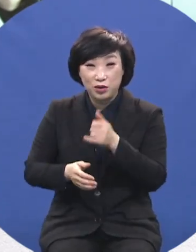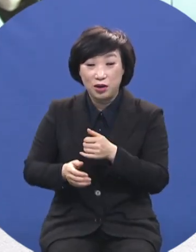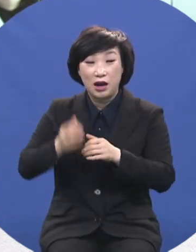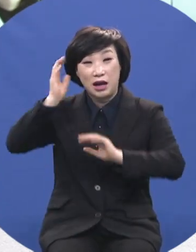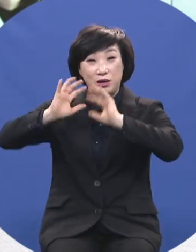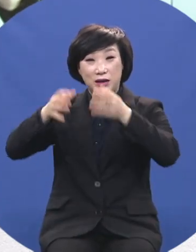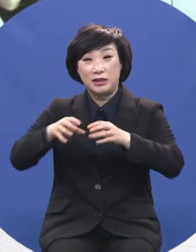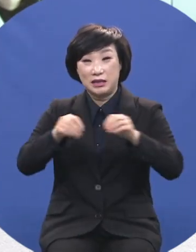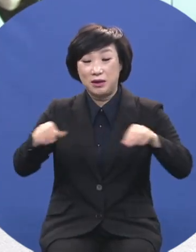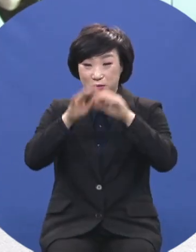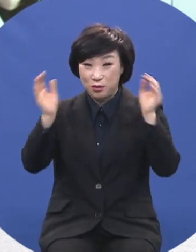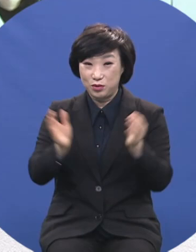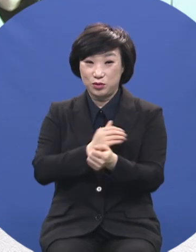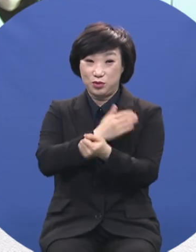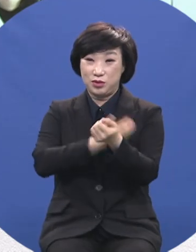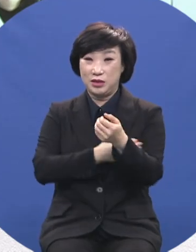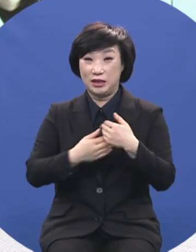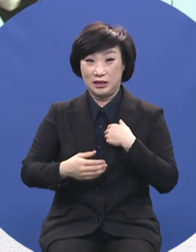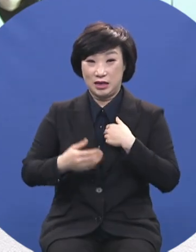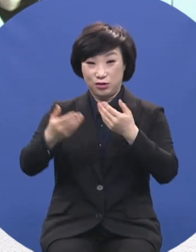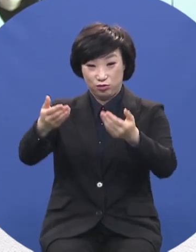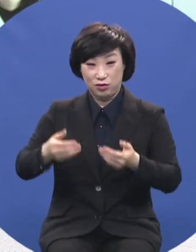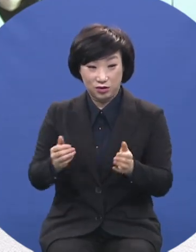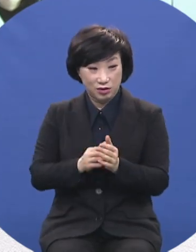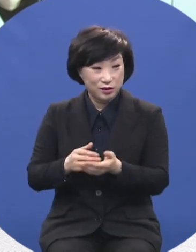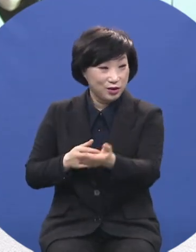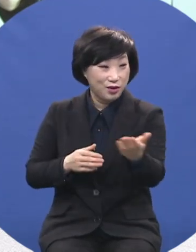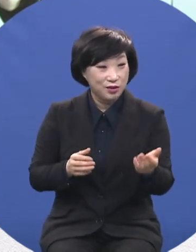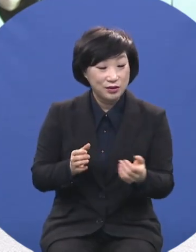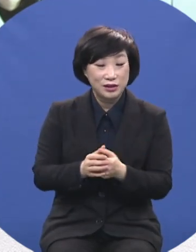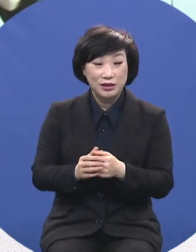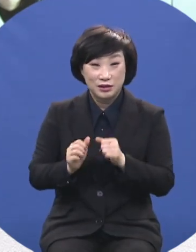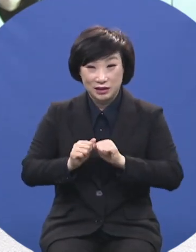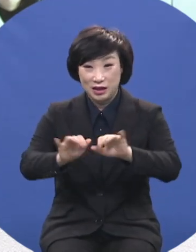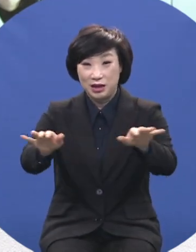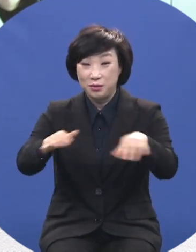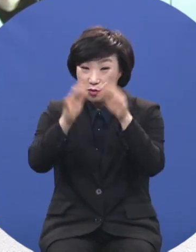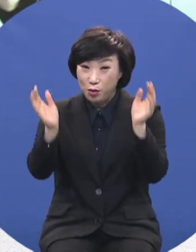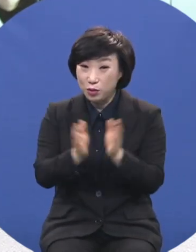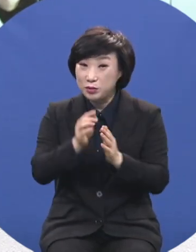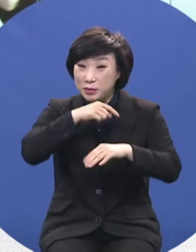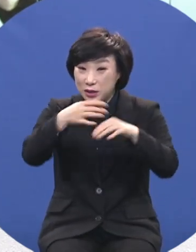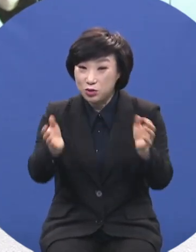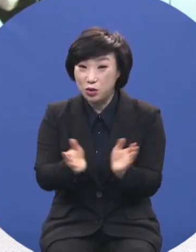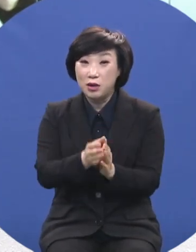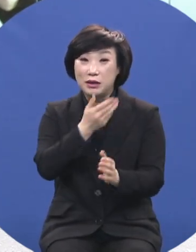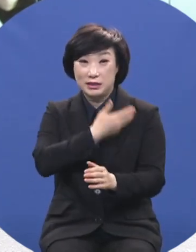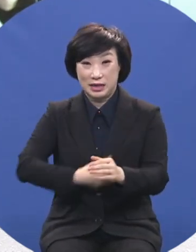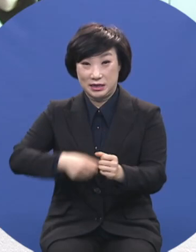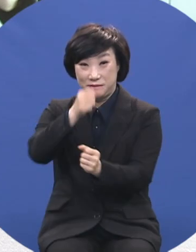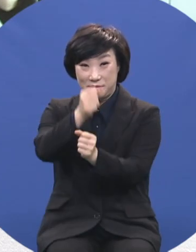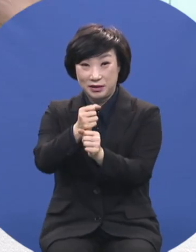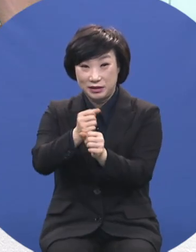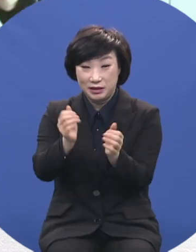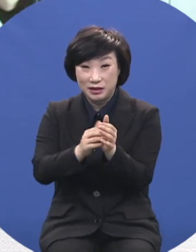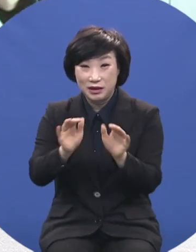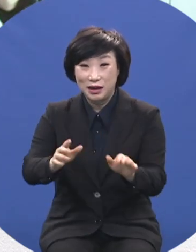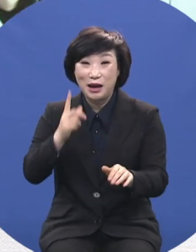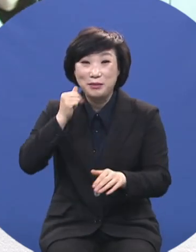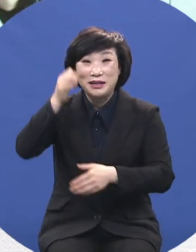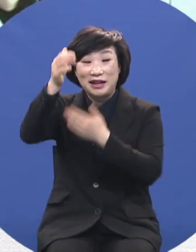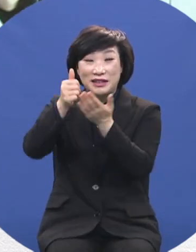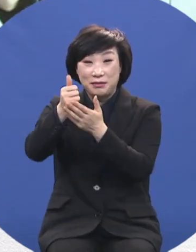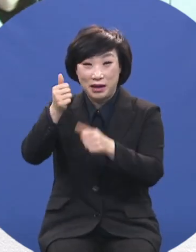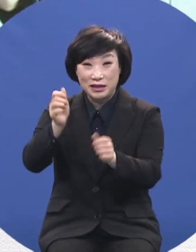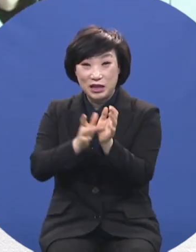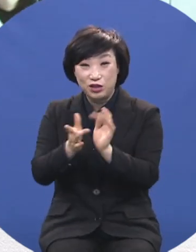모든 권세를 내게 주셨으니 그러므로 너희는 가서 모든 족속으로 제자를 삼아 아버지와